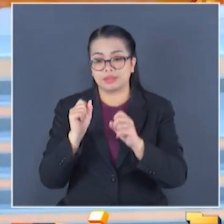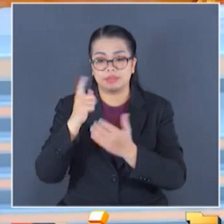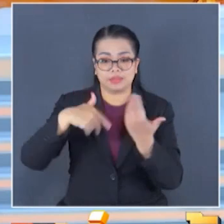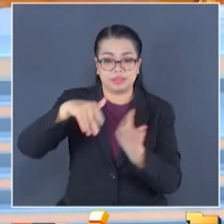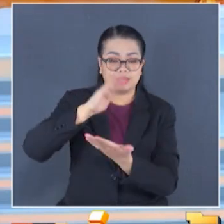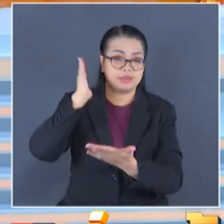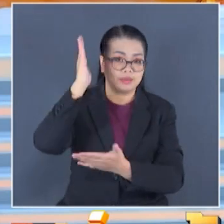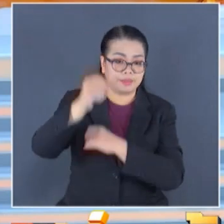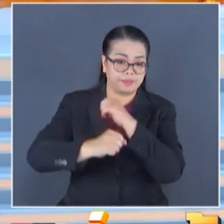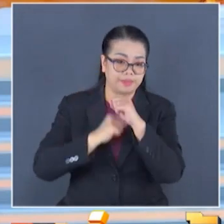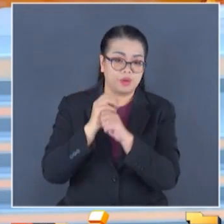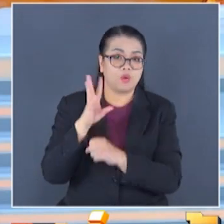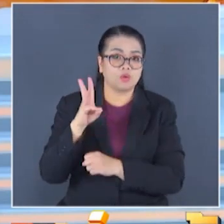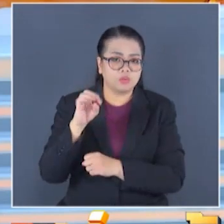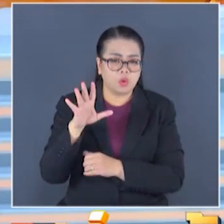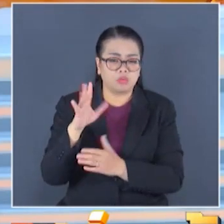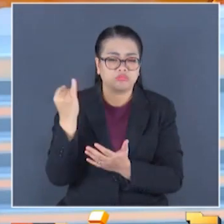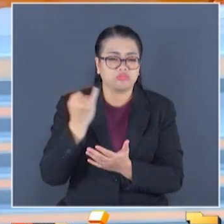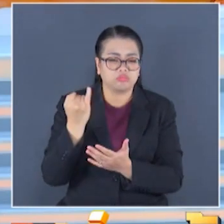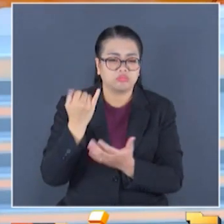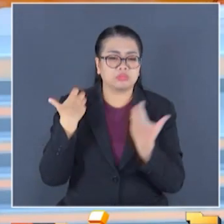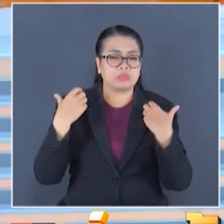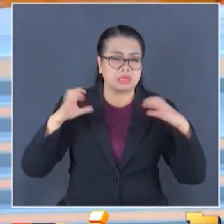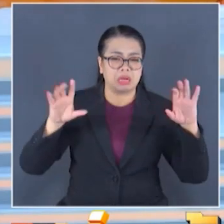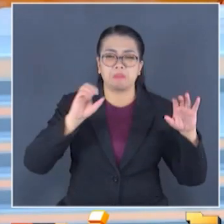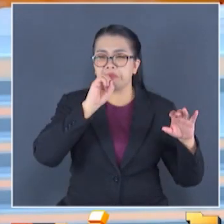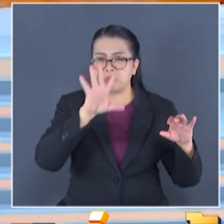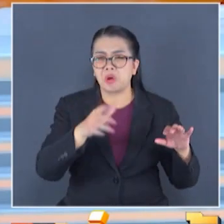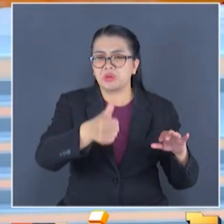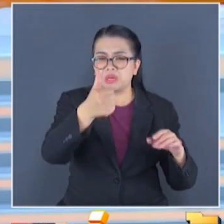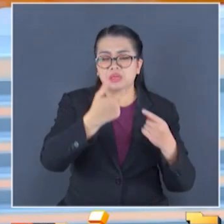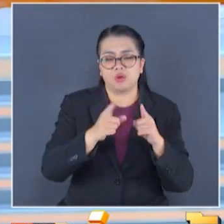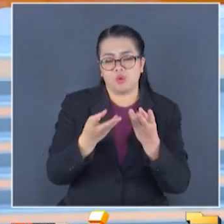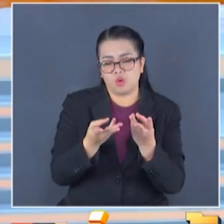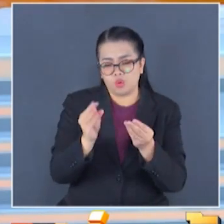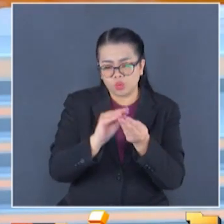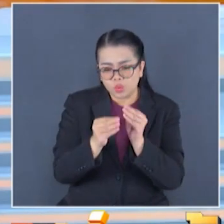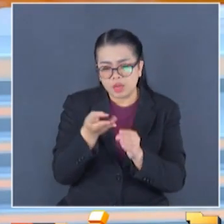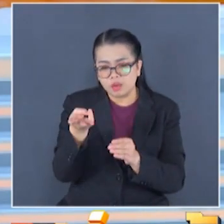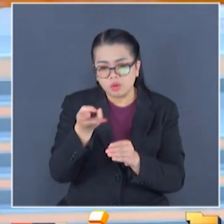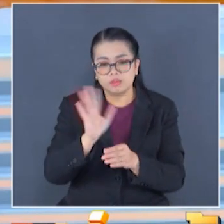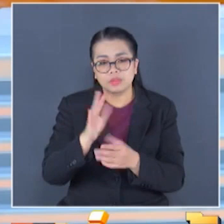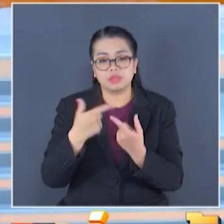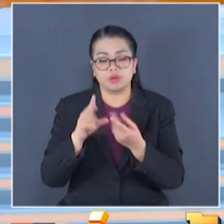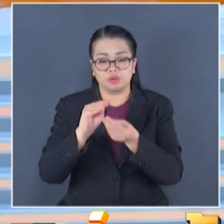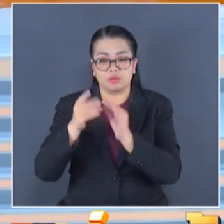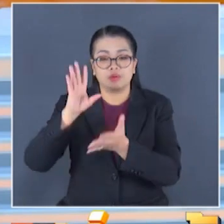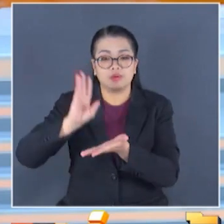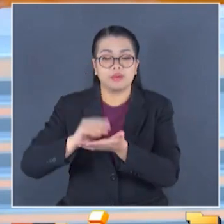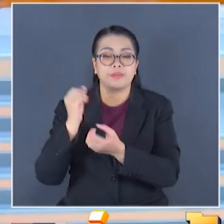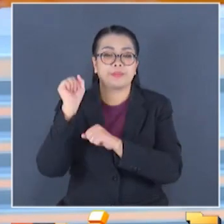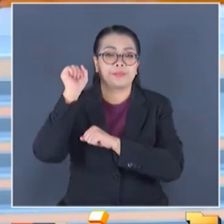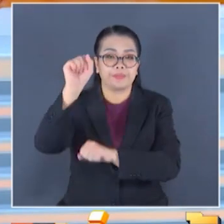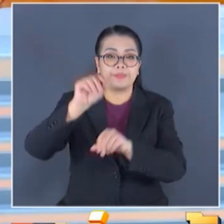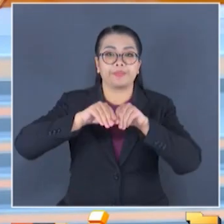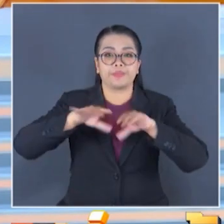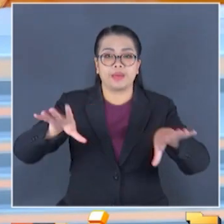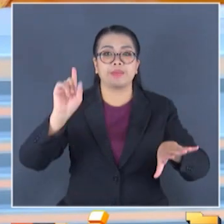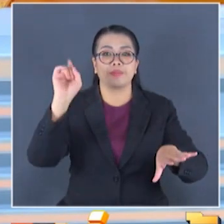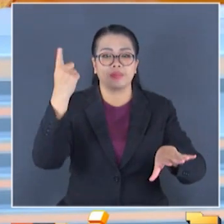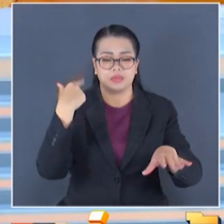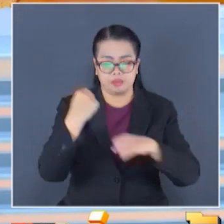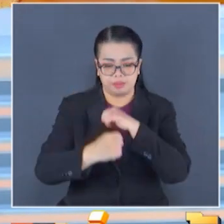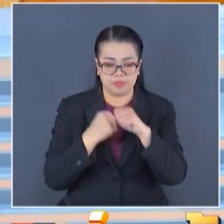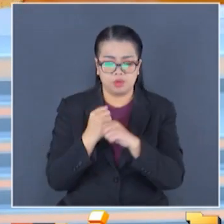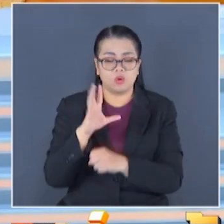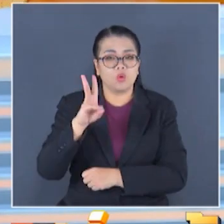56 ก็ยอมรวัไม่ดีเหทรัฐบาบอกแต่ไม่ได้ตัวเลขน้อยขนาดนั้นแต่เดจะทำตัเลงออกมาดันั้นเขากำลัเป็ห่งเศรฐก